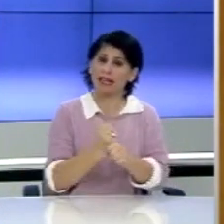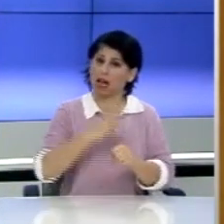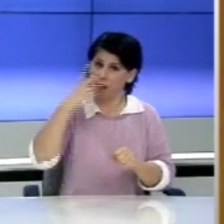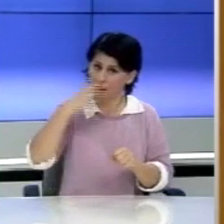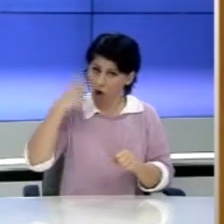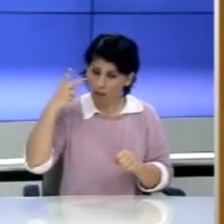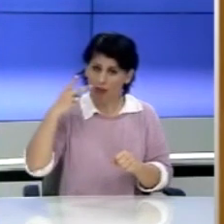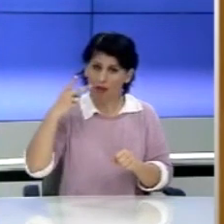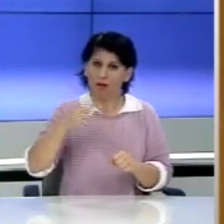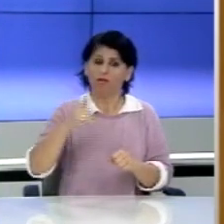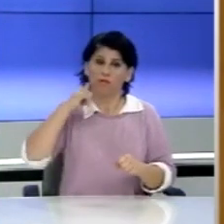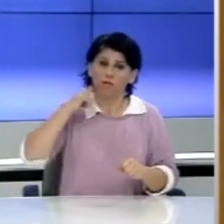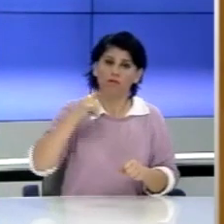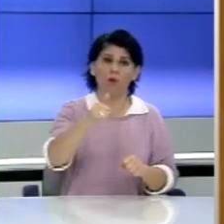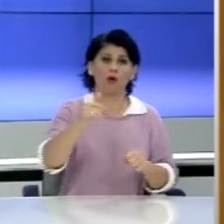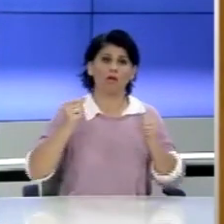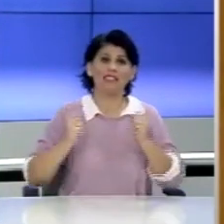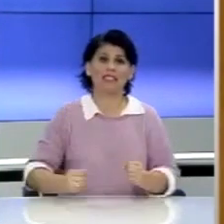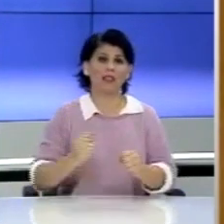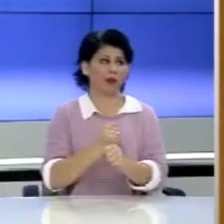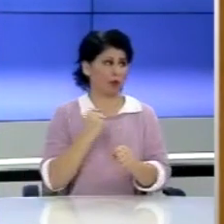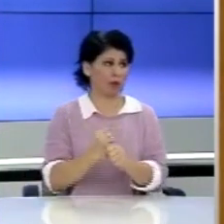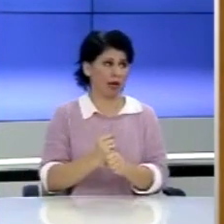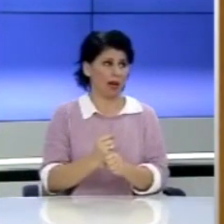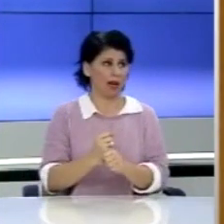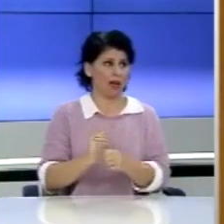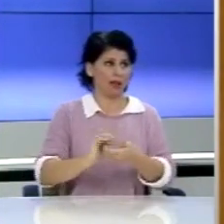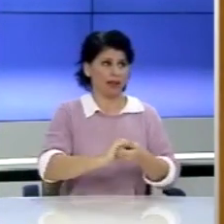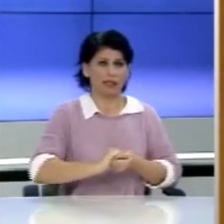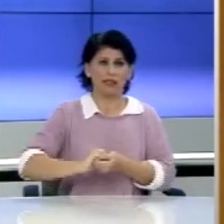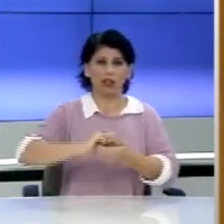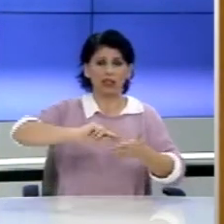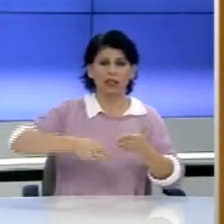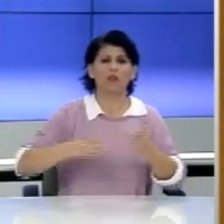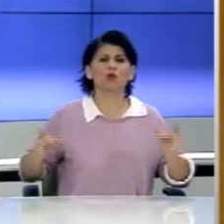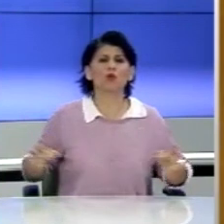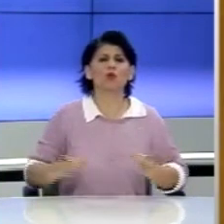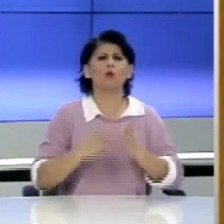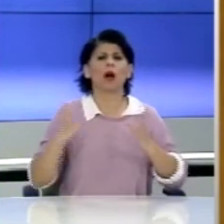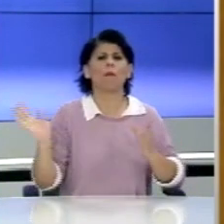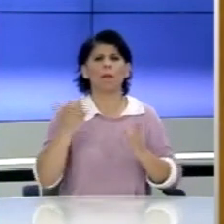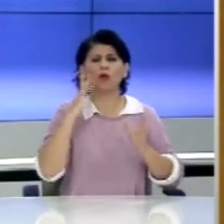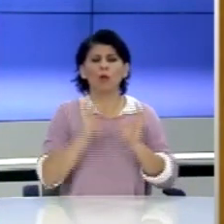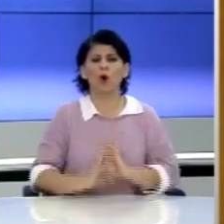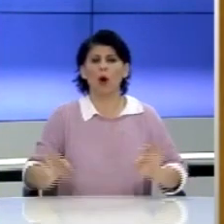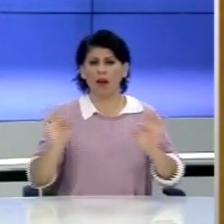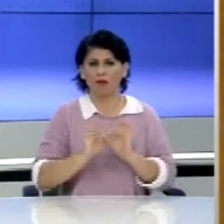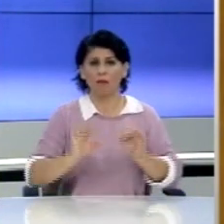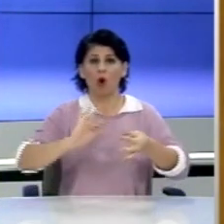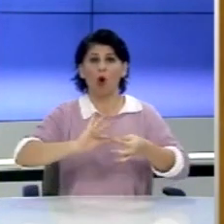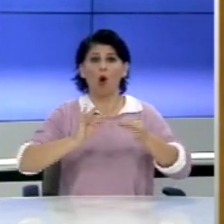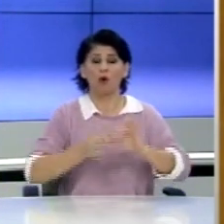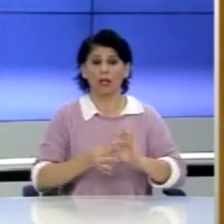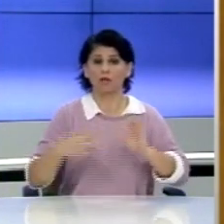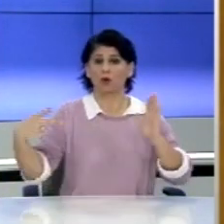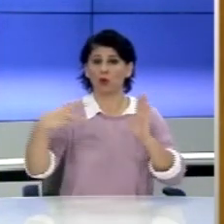δικαιώματα, με μόνιμη σταθερή δουλειά, με συλλογική σύμβαση τουλάχιστον με όσα προέβλεπε ο οργανισμός